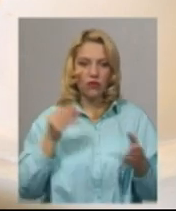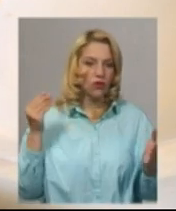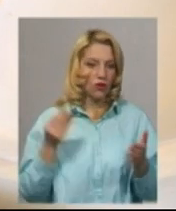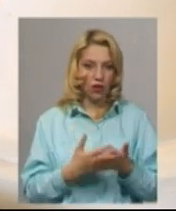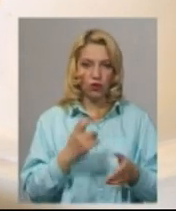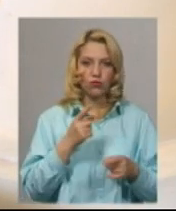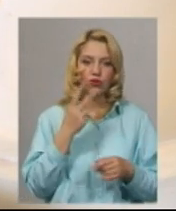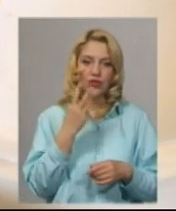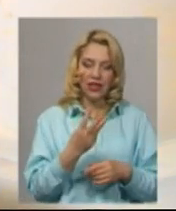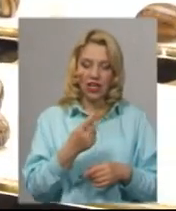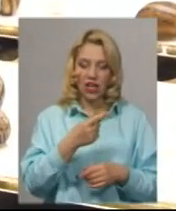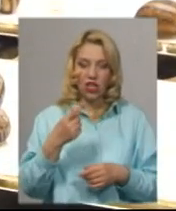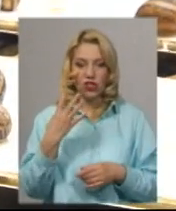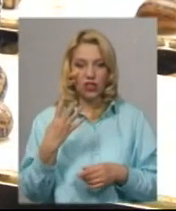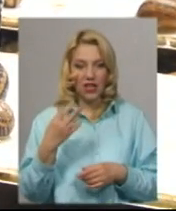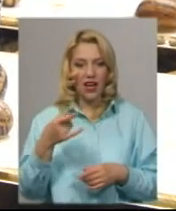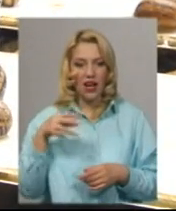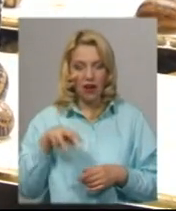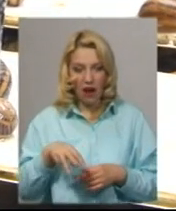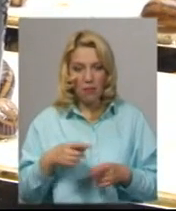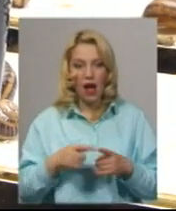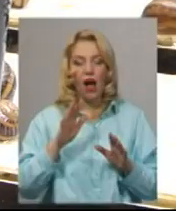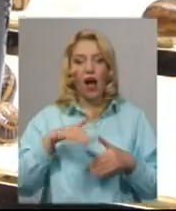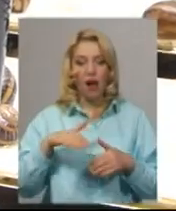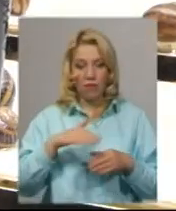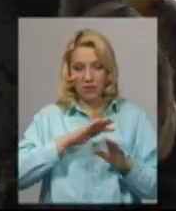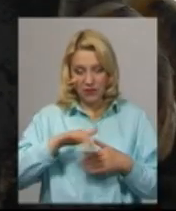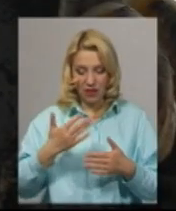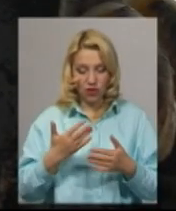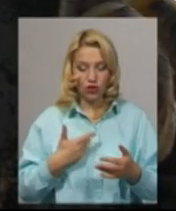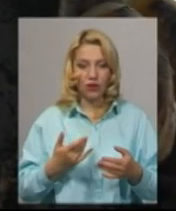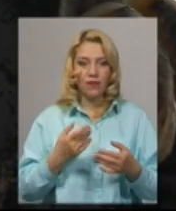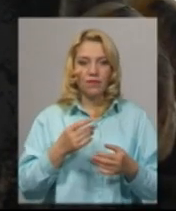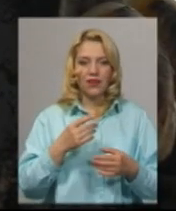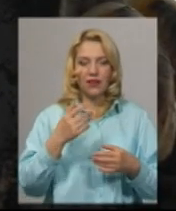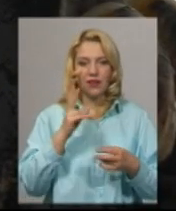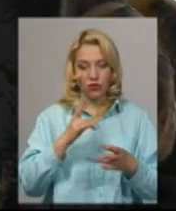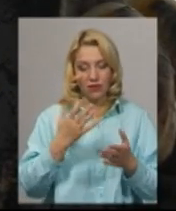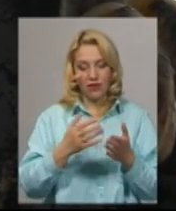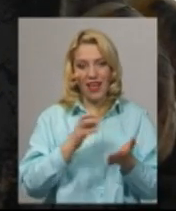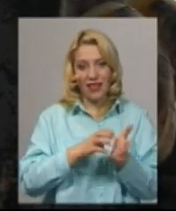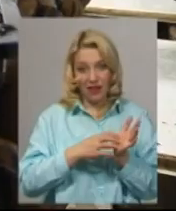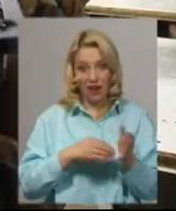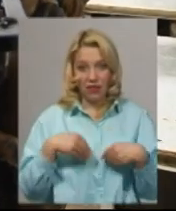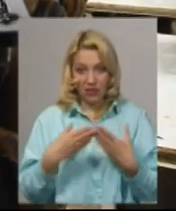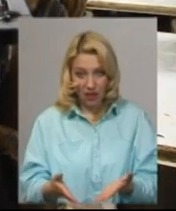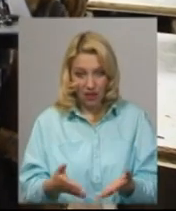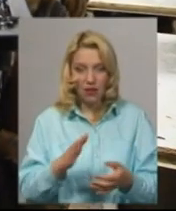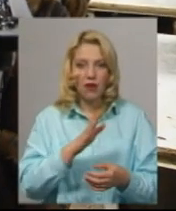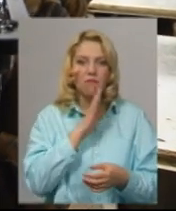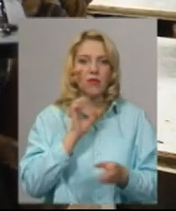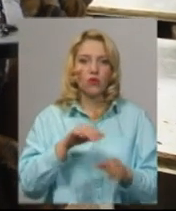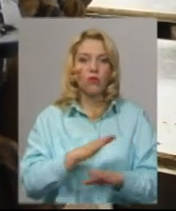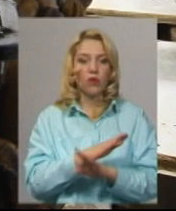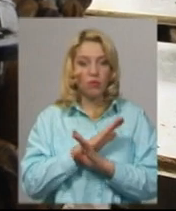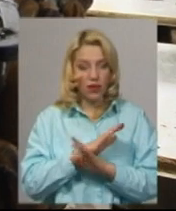грами ікри, а 50% равликів можуть помирати після кладки ікри. У равликах багато білку, амінокислот, майже нема холестерину. А ще це